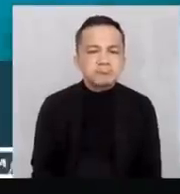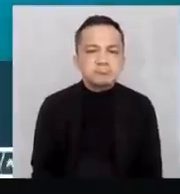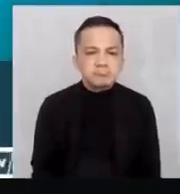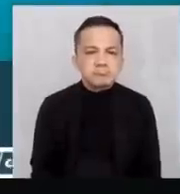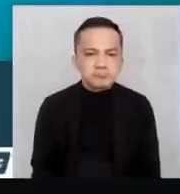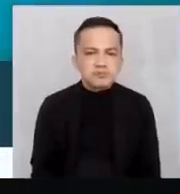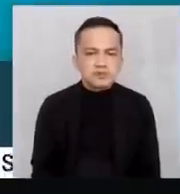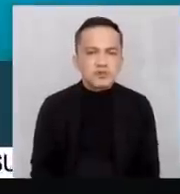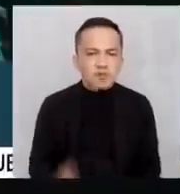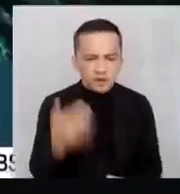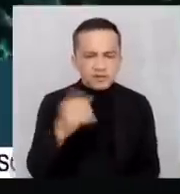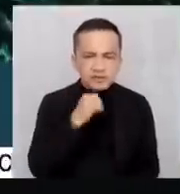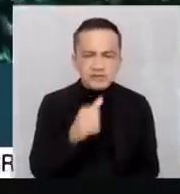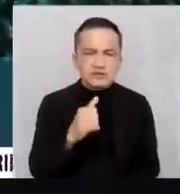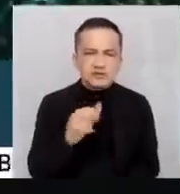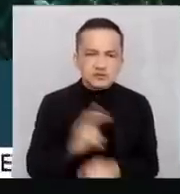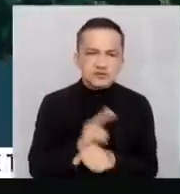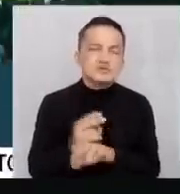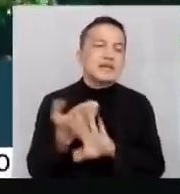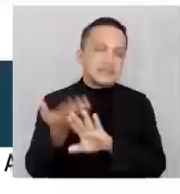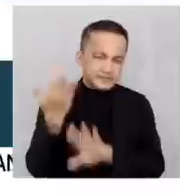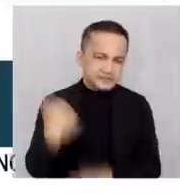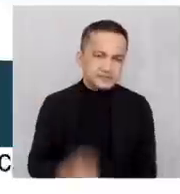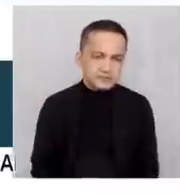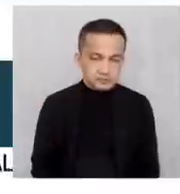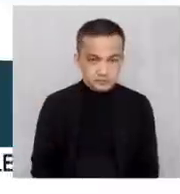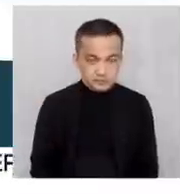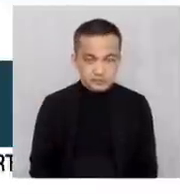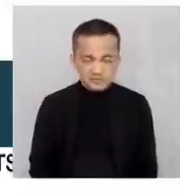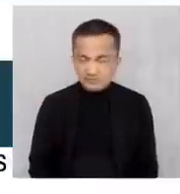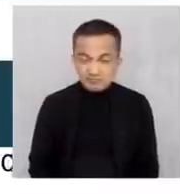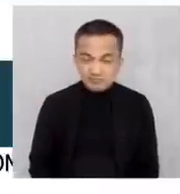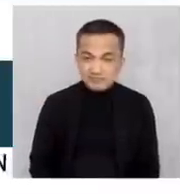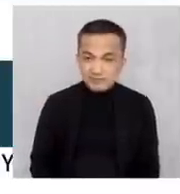lang. Mm-mm. Pero hindi ba ho yun makakagulo?